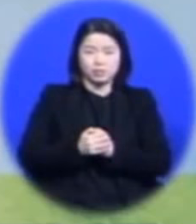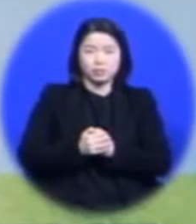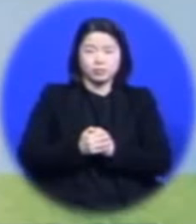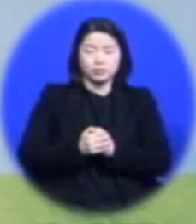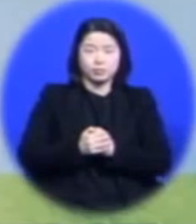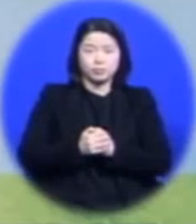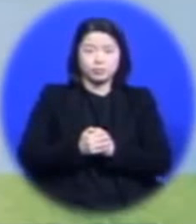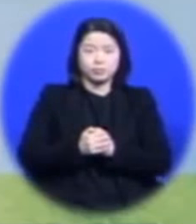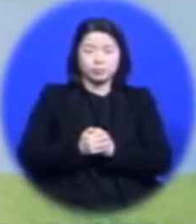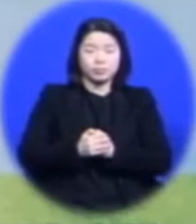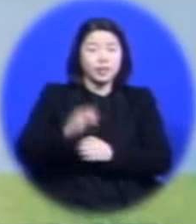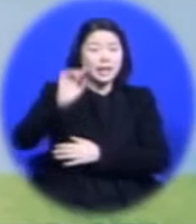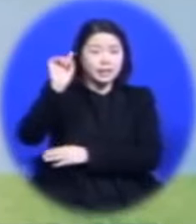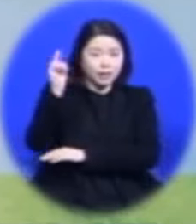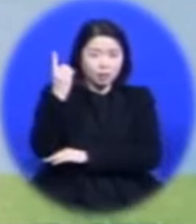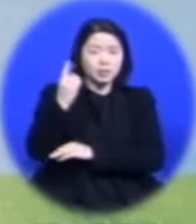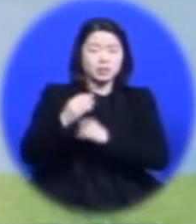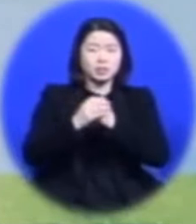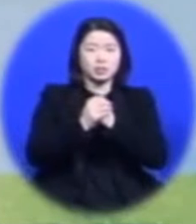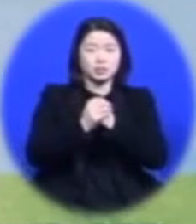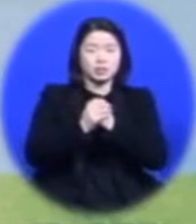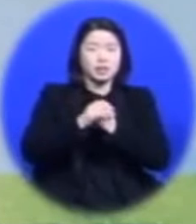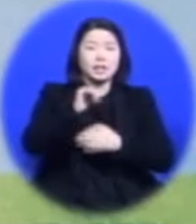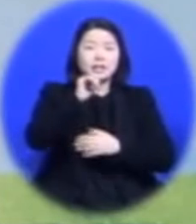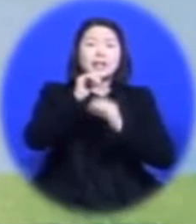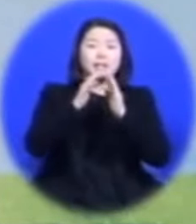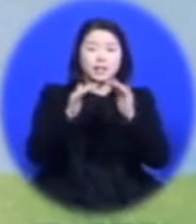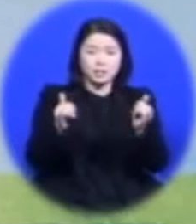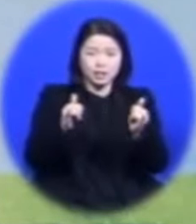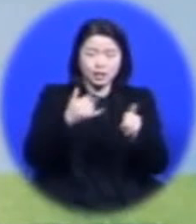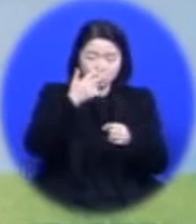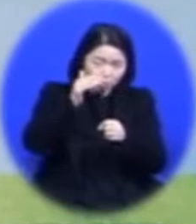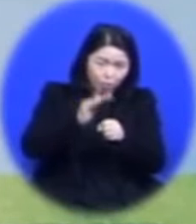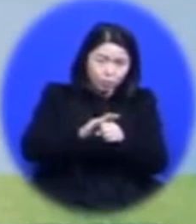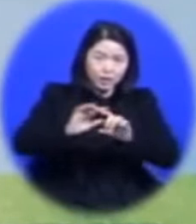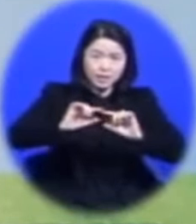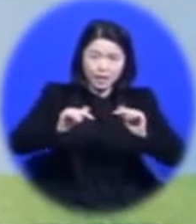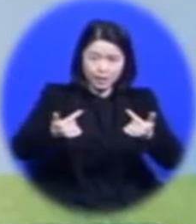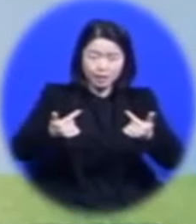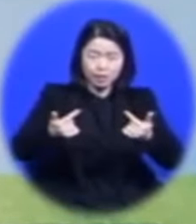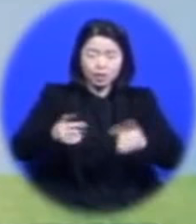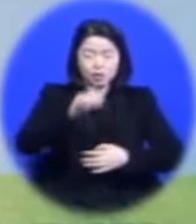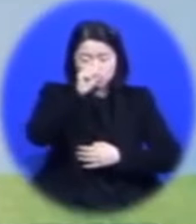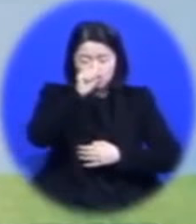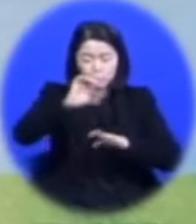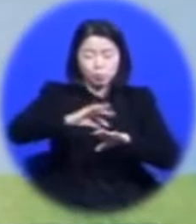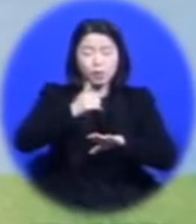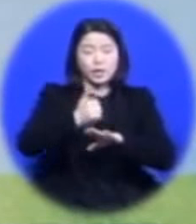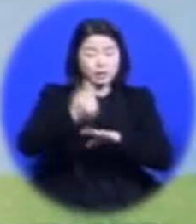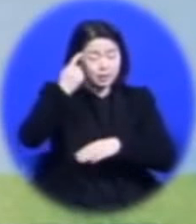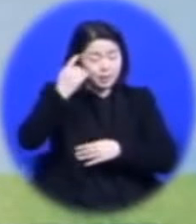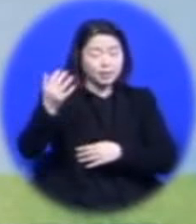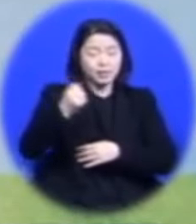없습니다 다윗은 가난한 사람들이 억울하지 않아야 이게 좋은 왕이라고